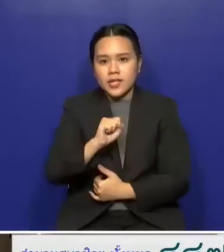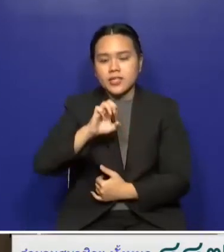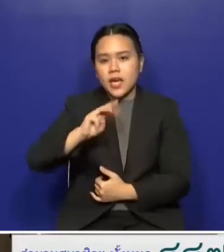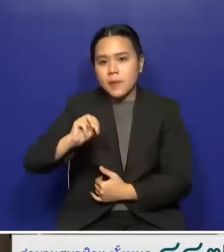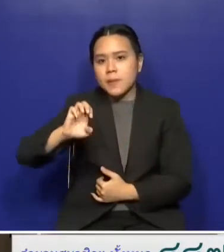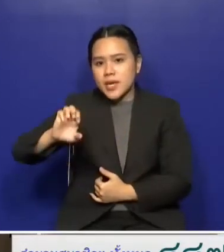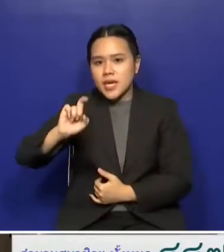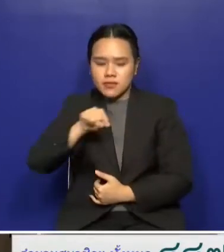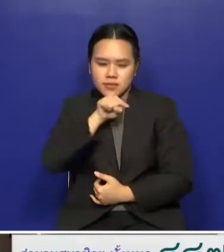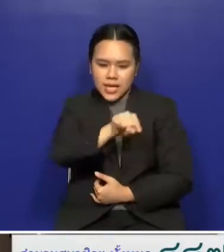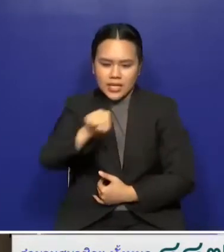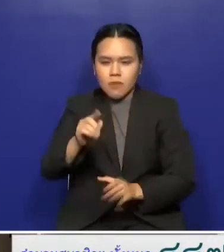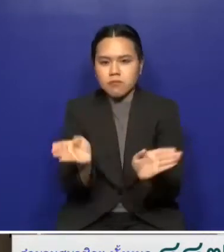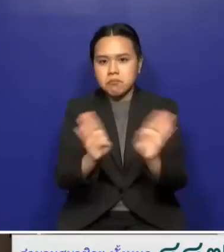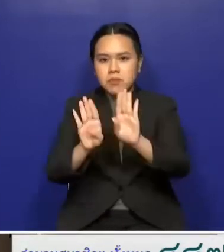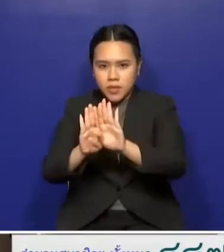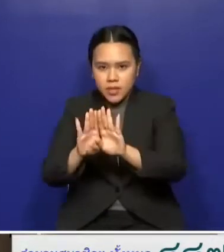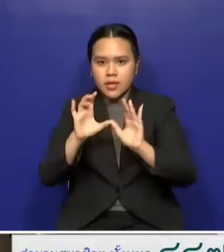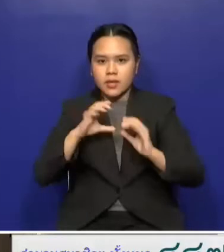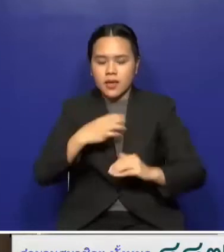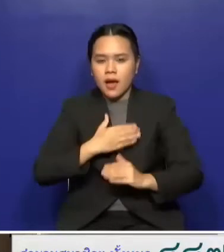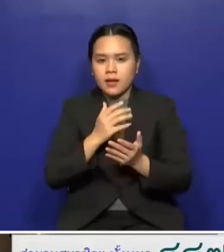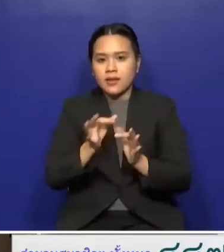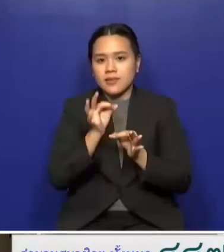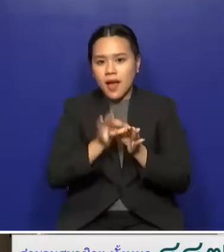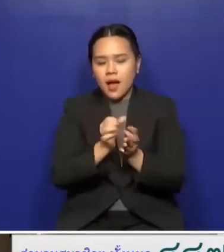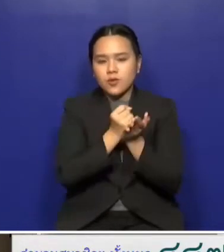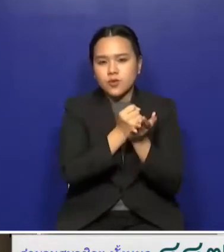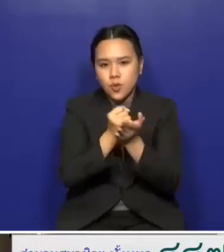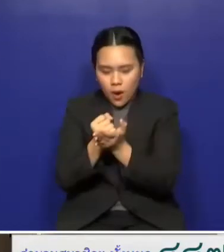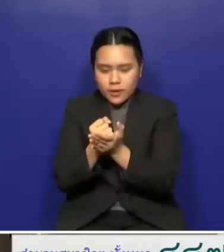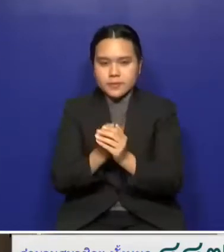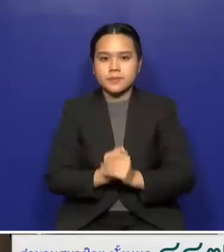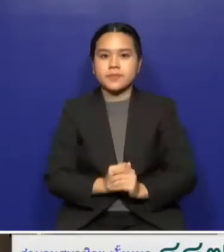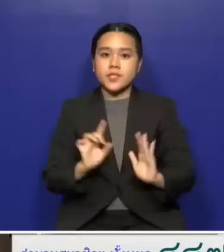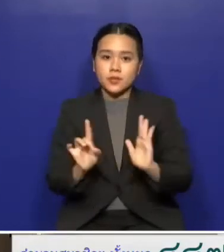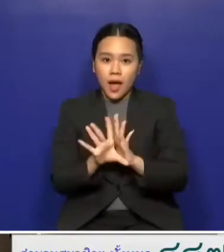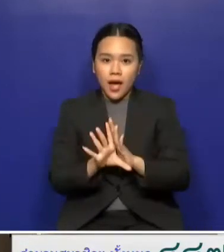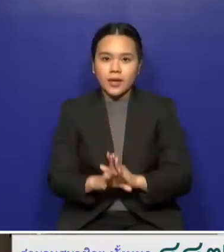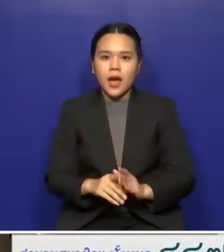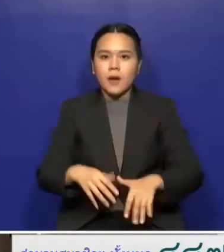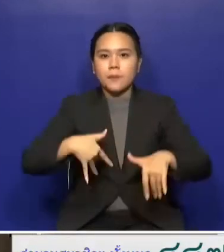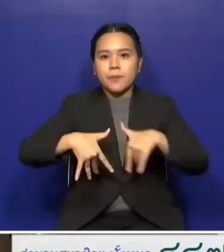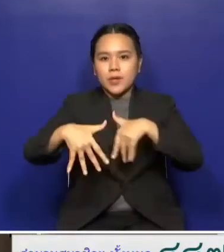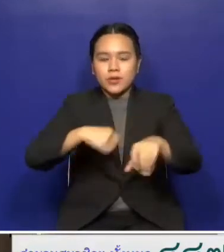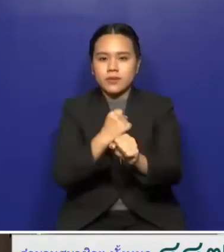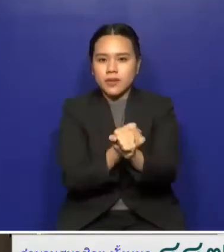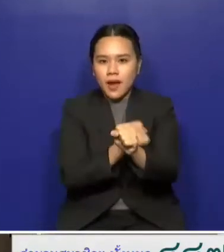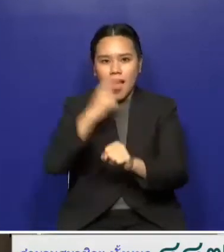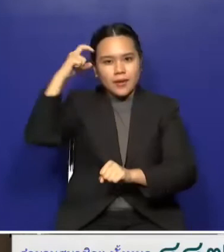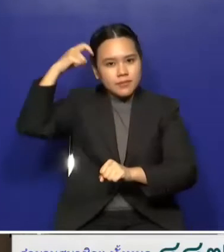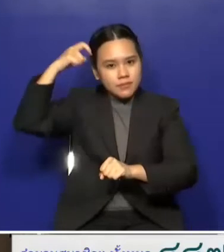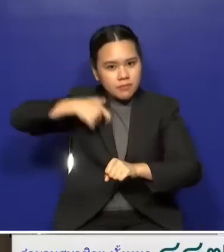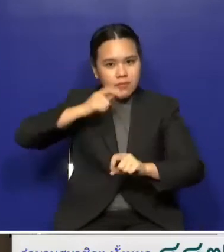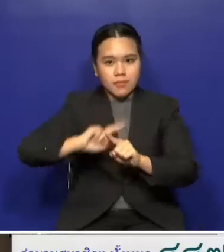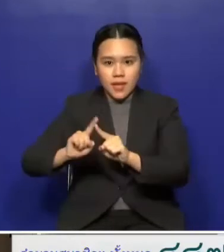ยสุดท้ายครับสำหรับพี่น้องแรงงานต่างชาติถ้ามีการล็อกดาวน์หอพัก